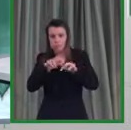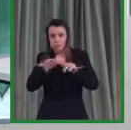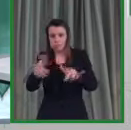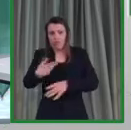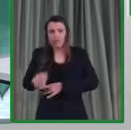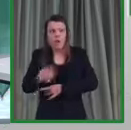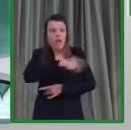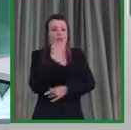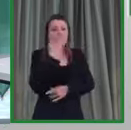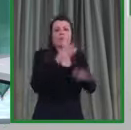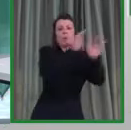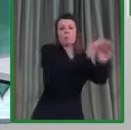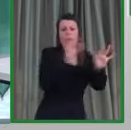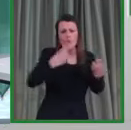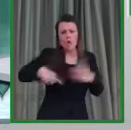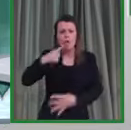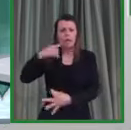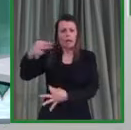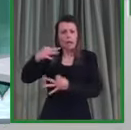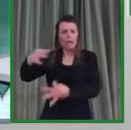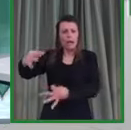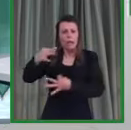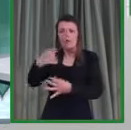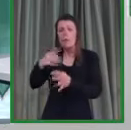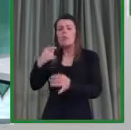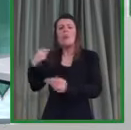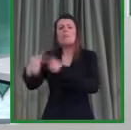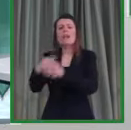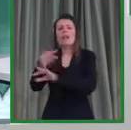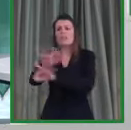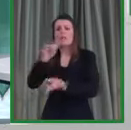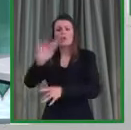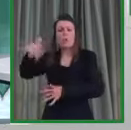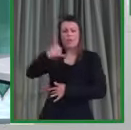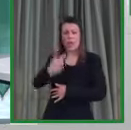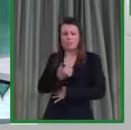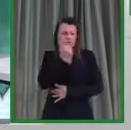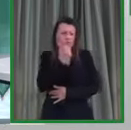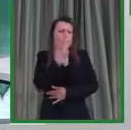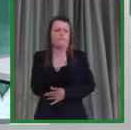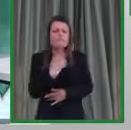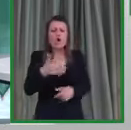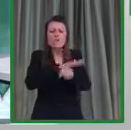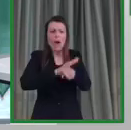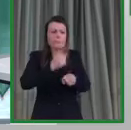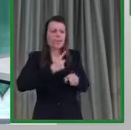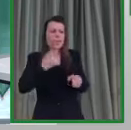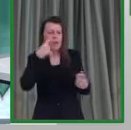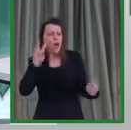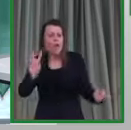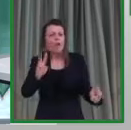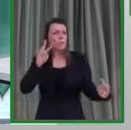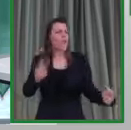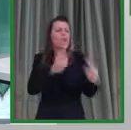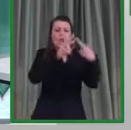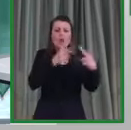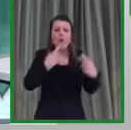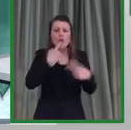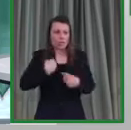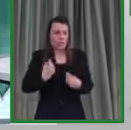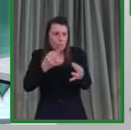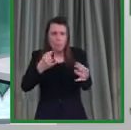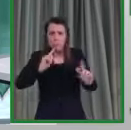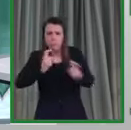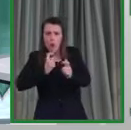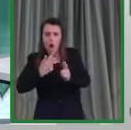che mi dicevano perché ci impedite di entrare a incontrare le nostre mamme i nostri cari abbiamo dato lo